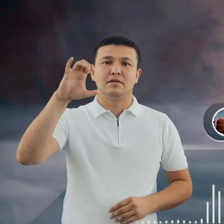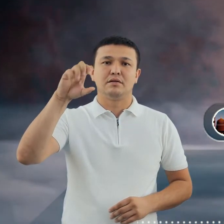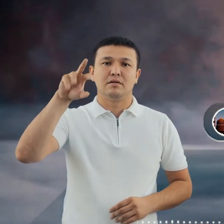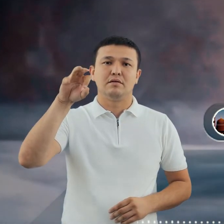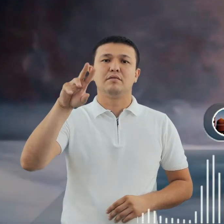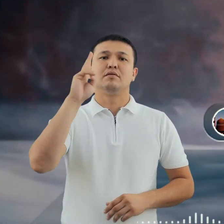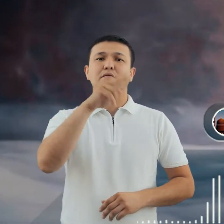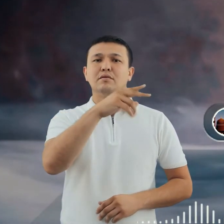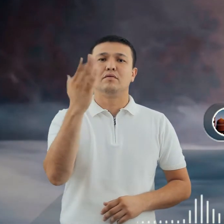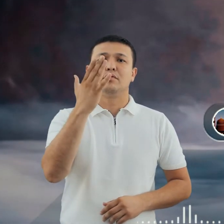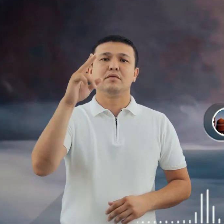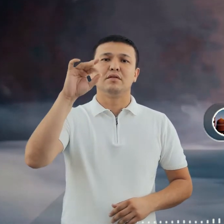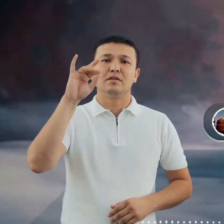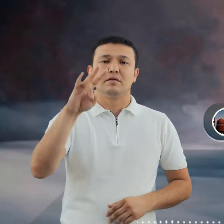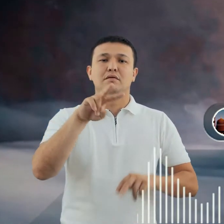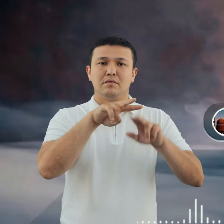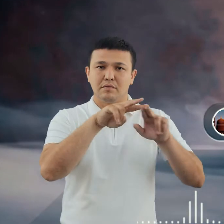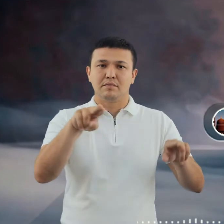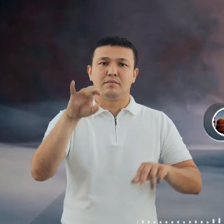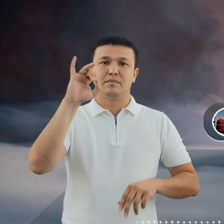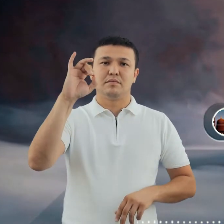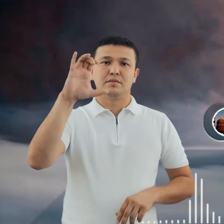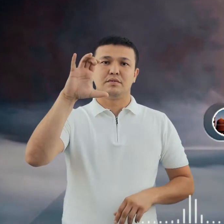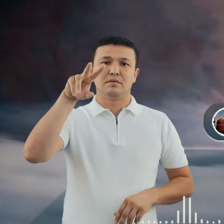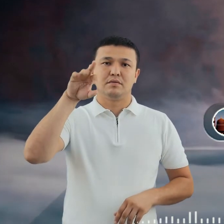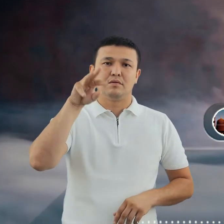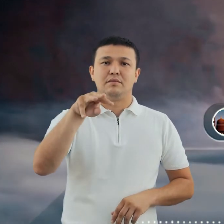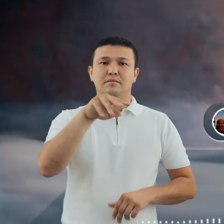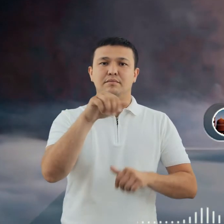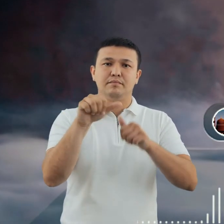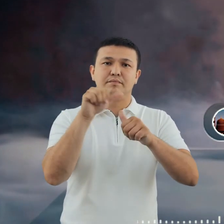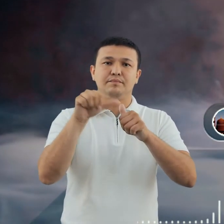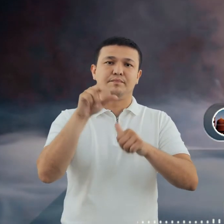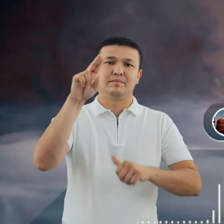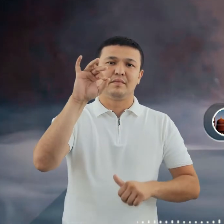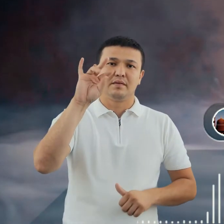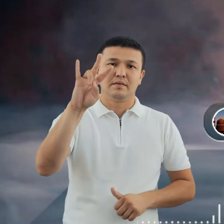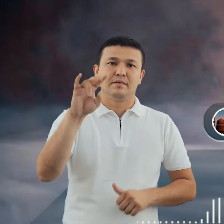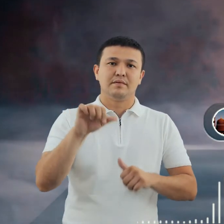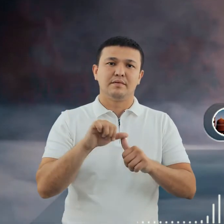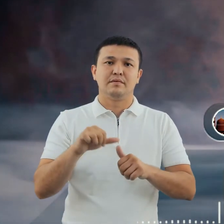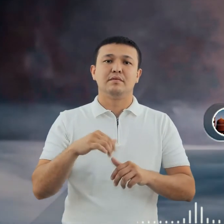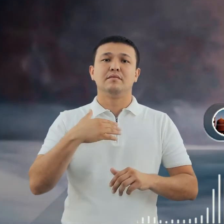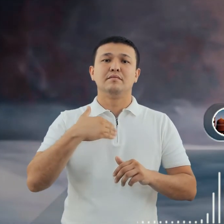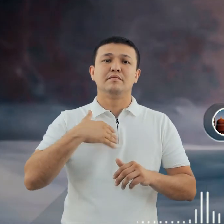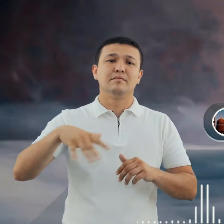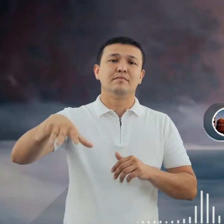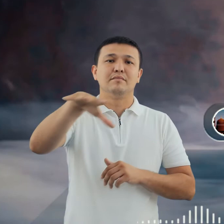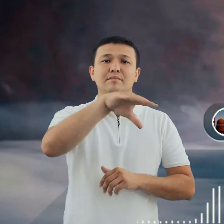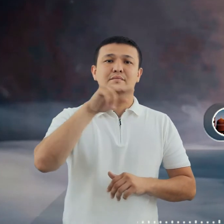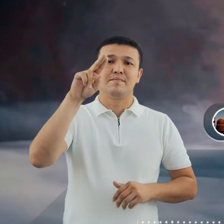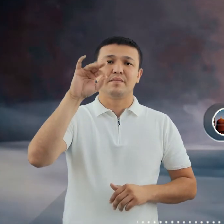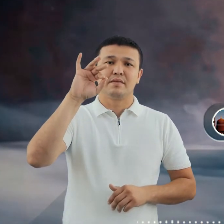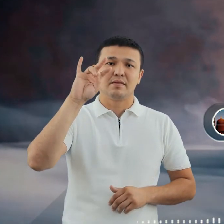Javob: Islom dini deb ataladi. Bizlarni har birimiz ushbu dini islomdadurmiz.